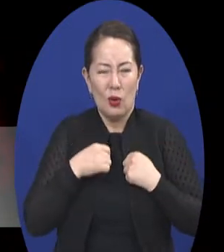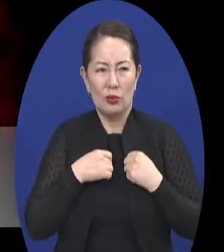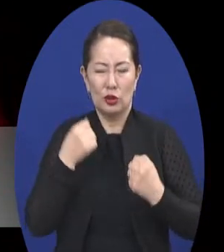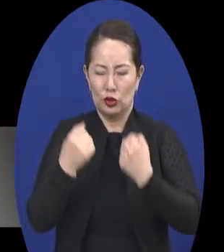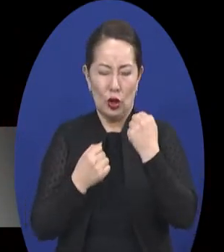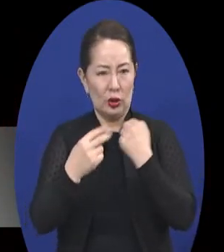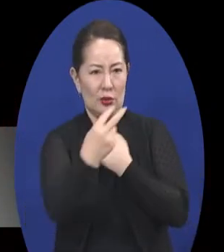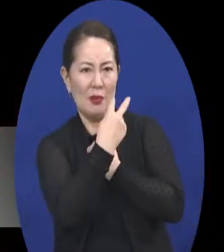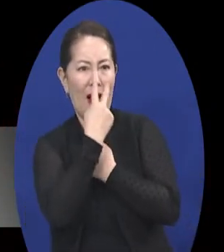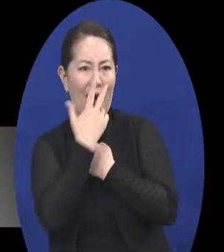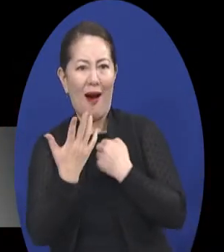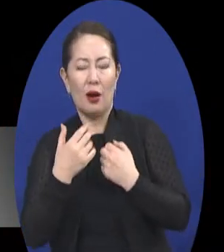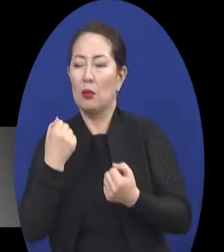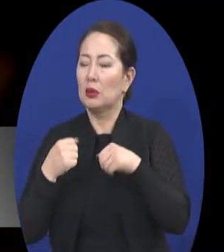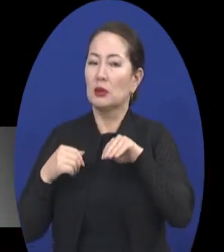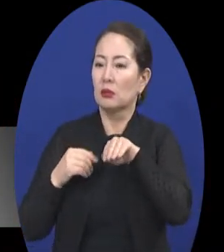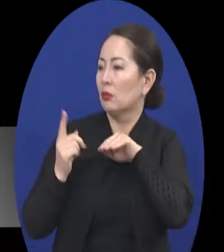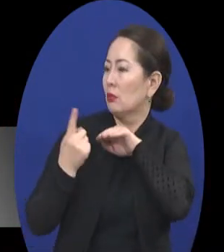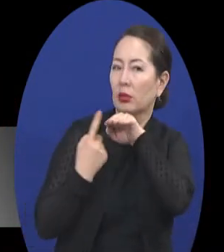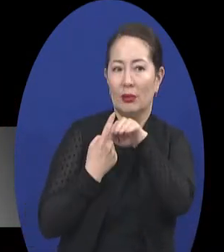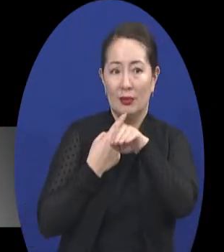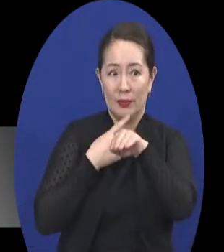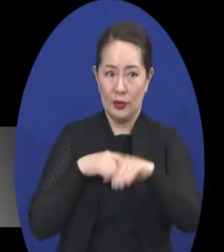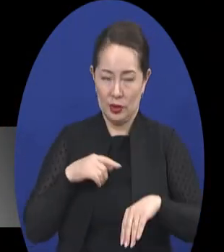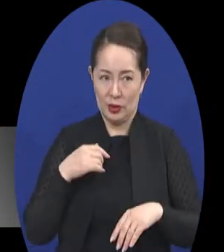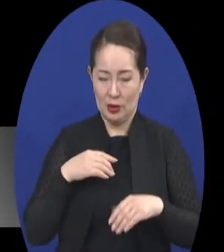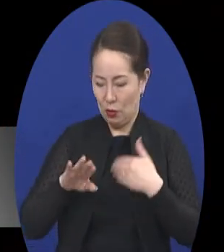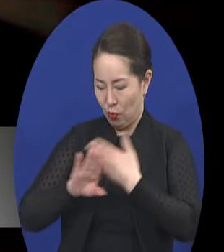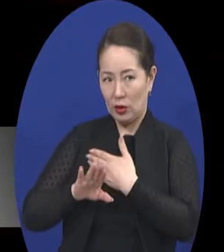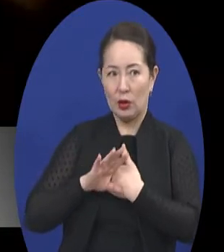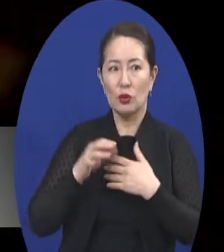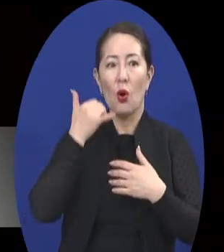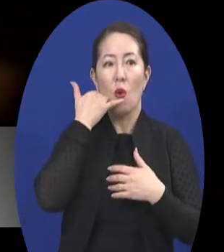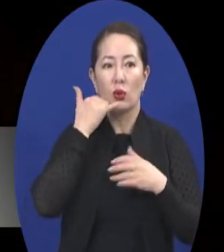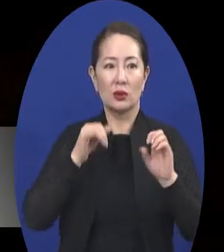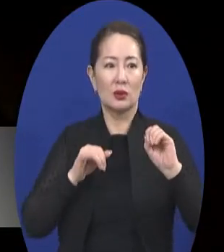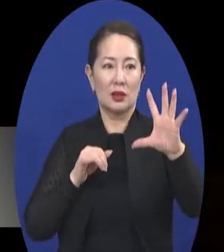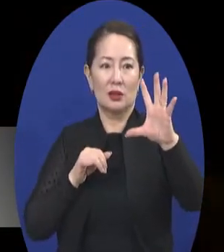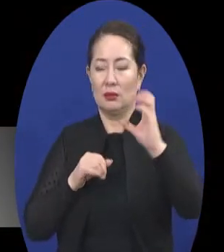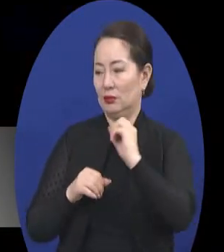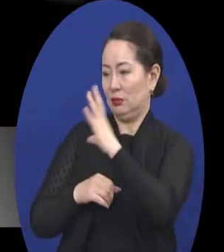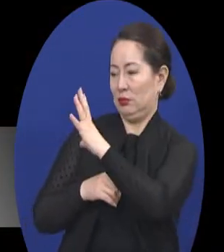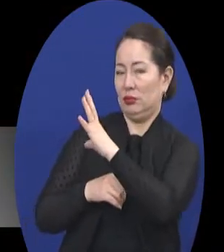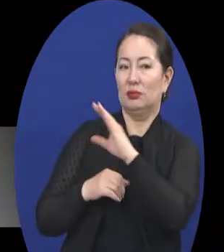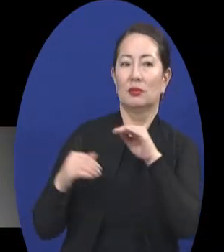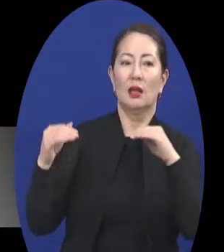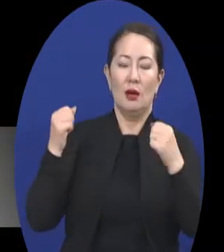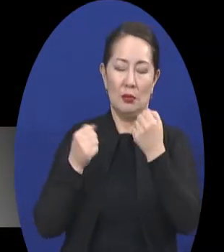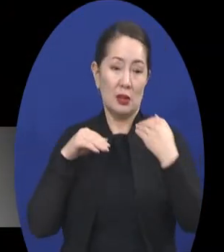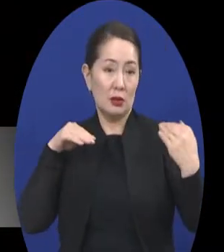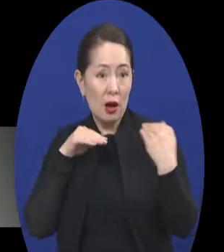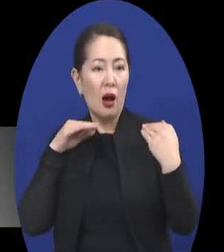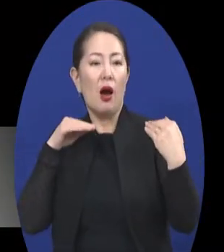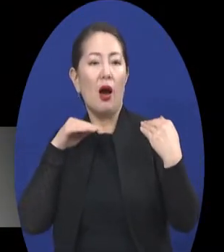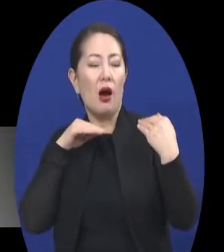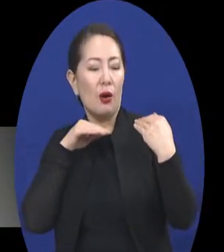жолооч нарт бол харагдахгүй гэсэн шалтгааныг өгдөг. За энэ үед иргэн та өөрийнхөө аюулгүй байдлыг бодож гаргасныхаа гэрлийг хасаасан тохиолдолд за ирж байгаа тээврийн хэрэгсэл бол хурдаас